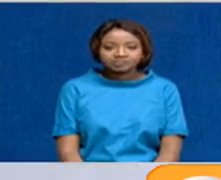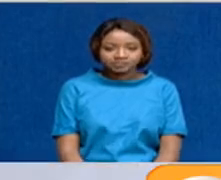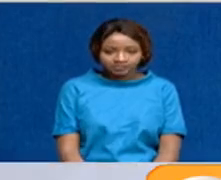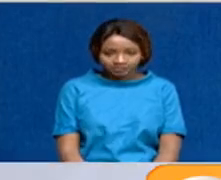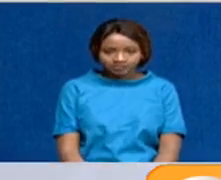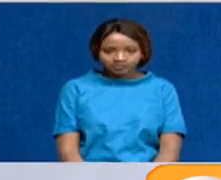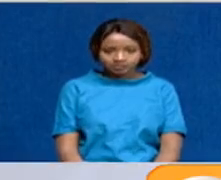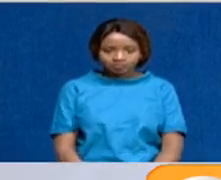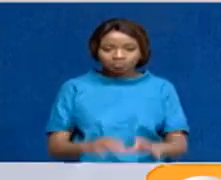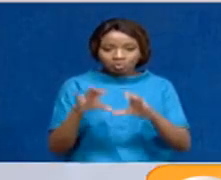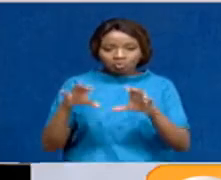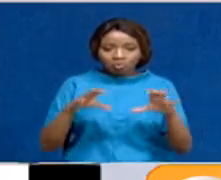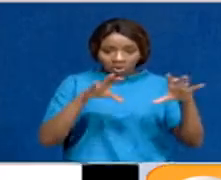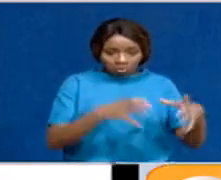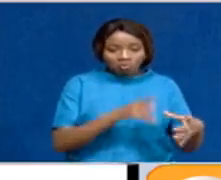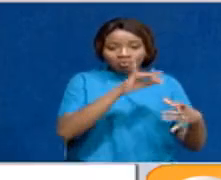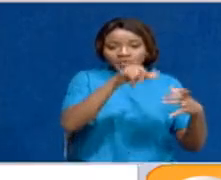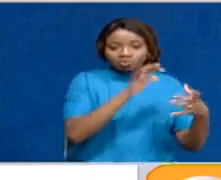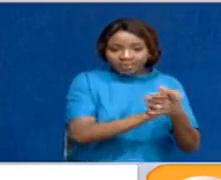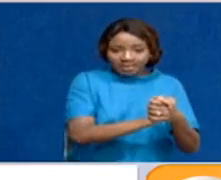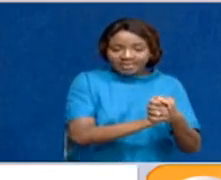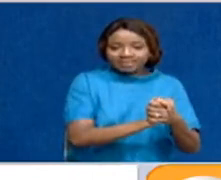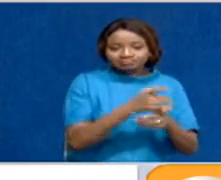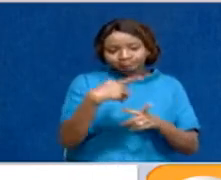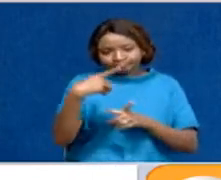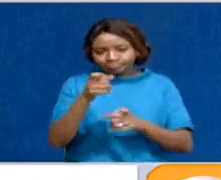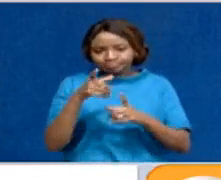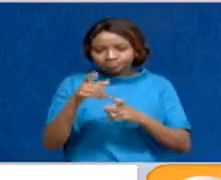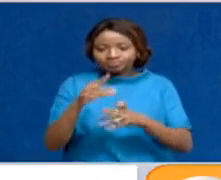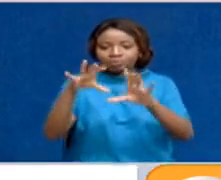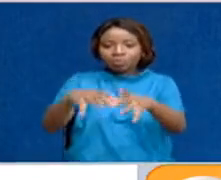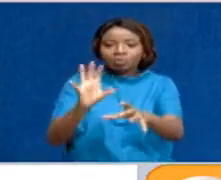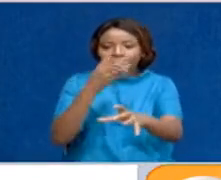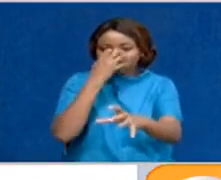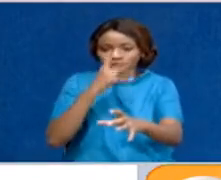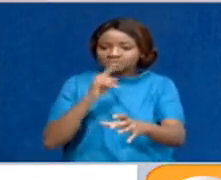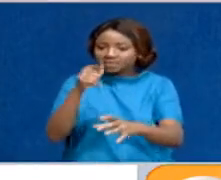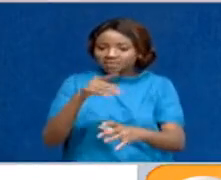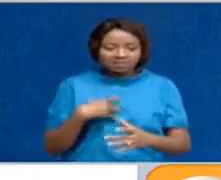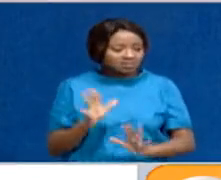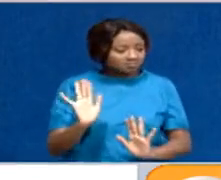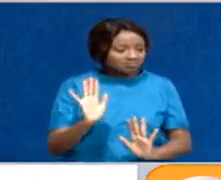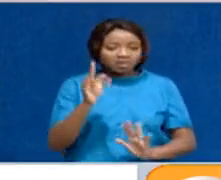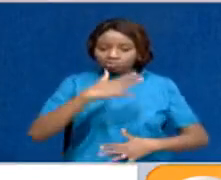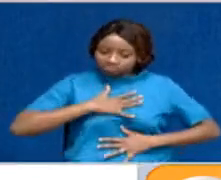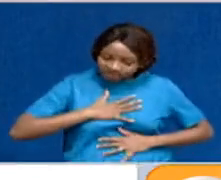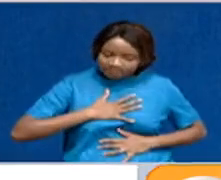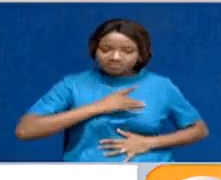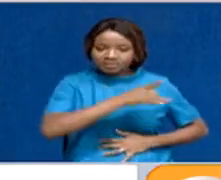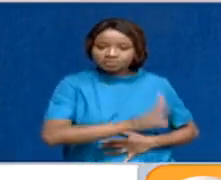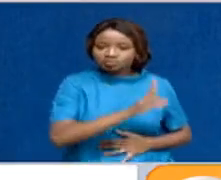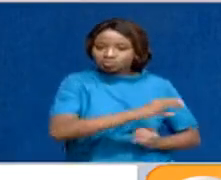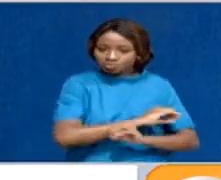Viongozi wa chama cha Jubilee wamekashifu viongozi wa Kenya Kwanza wanaodai kuwa wamemkosea Rais Uhuru Kenyatta heshima kupitia matamshi